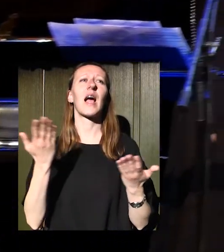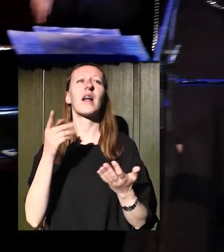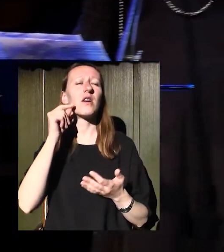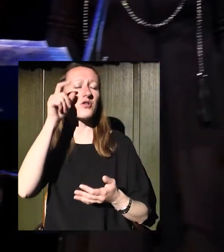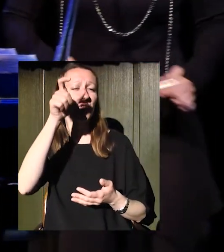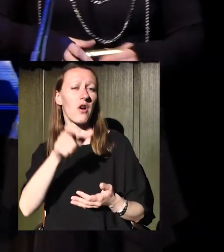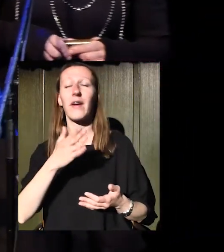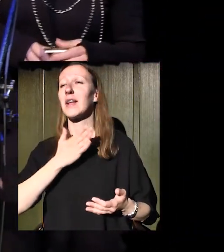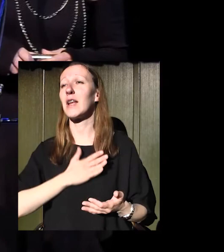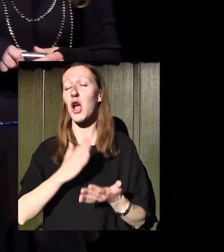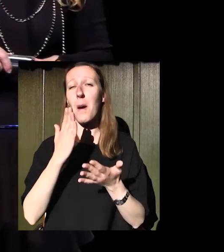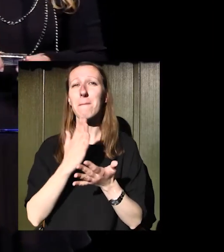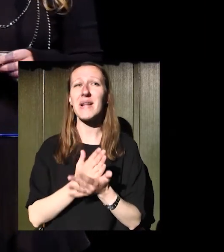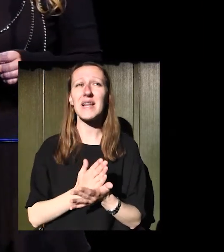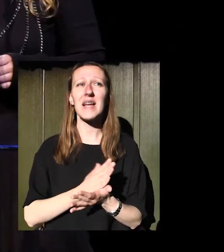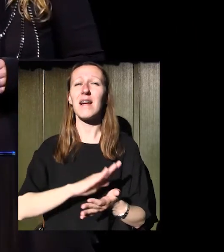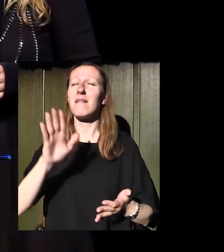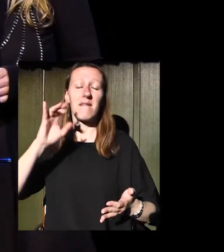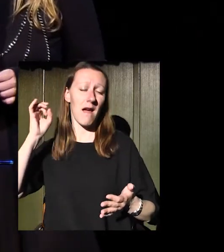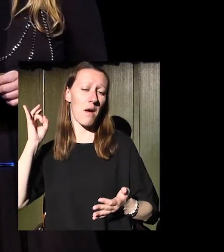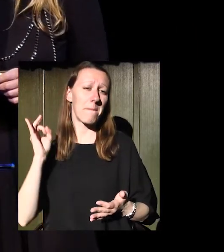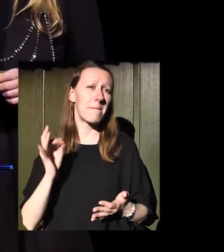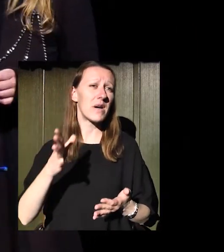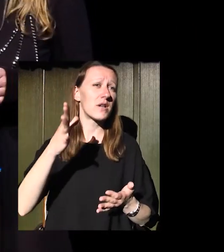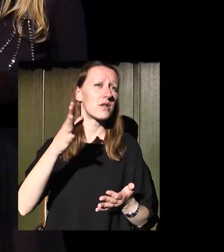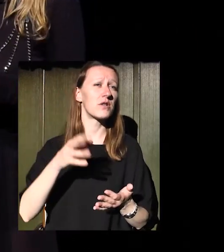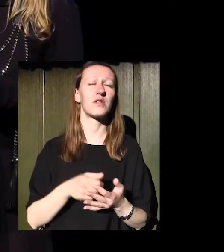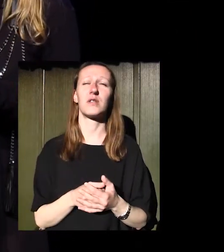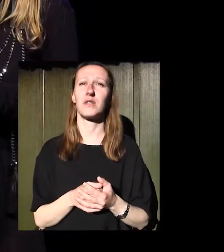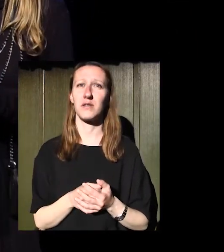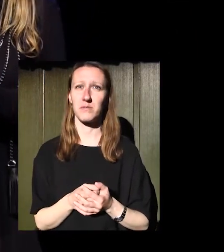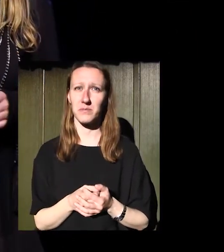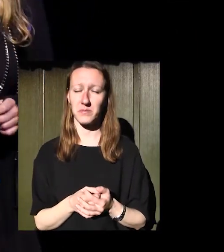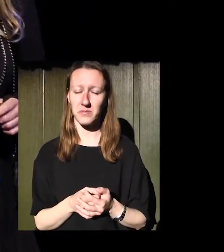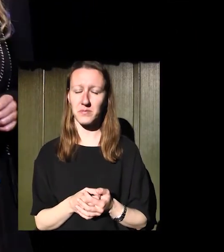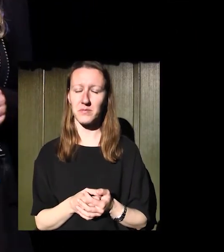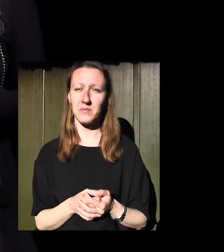a kad je čovjek htio biti najbrži,